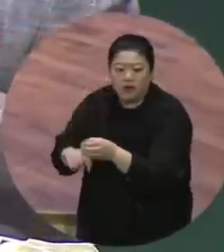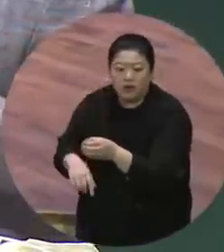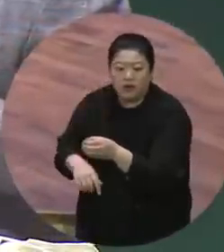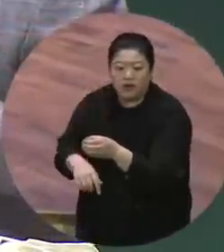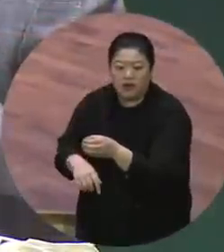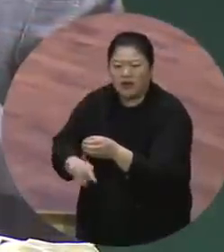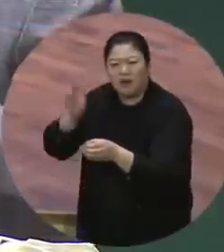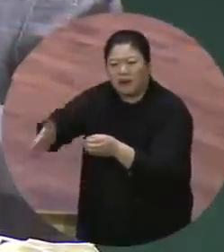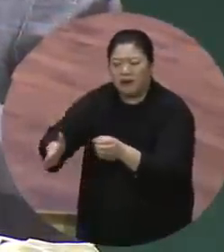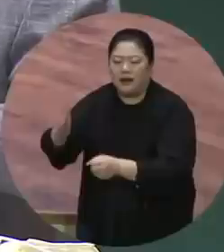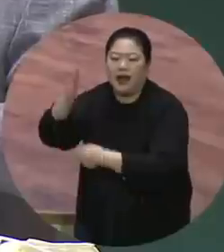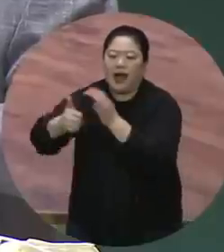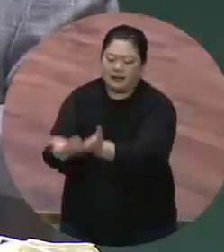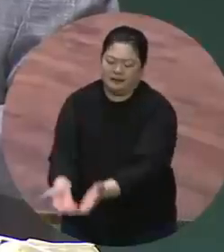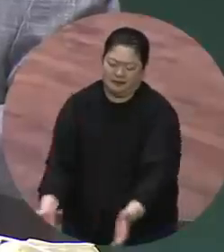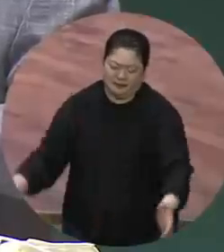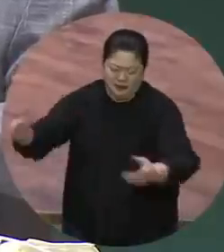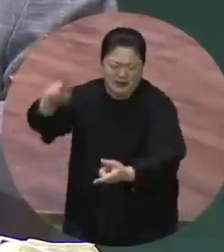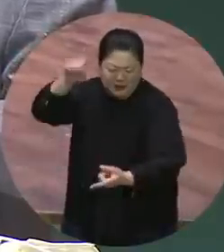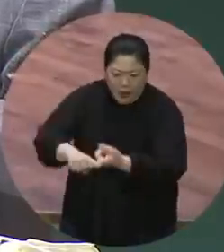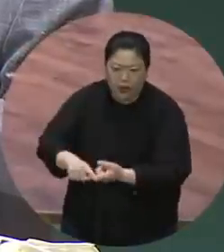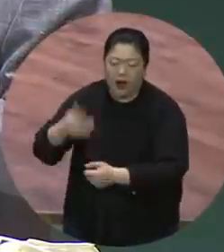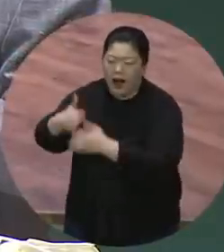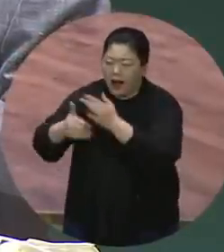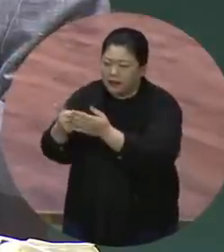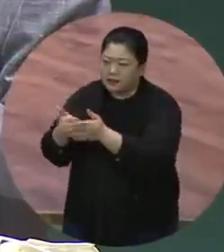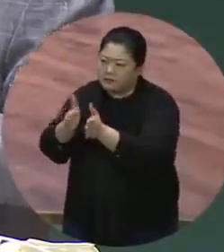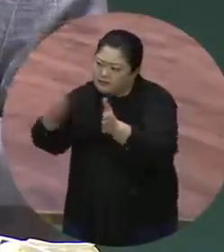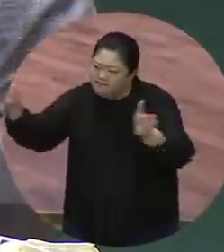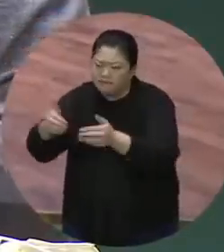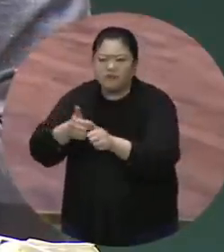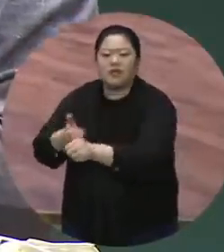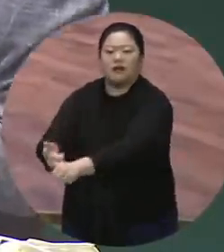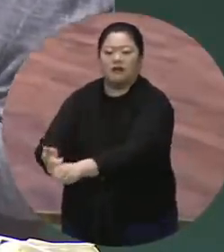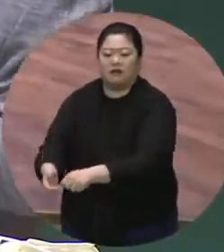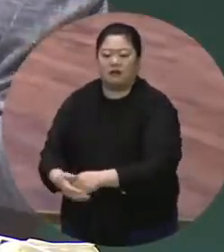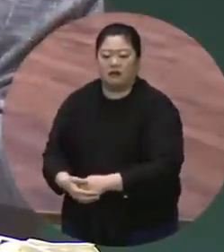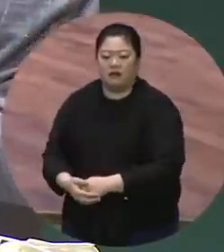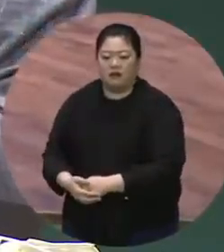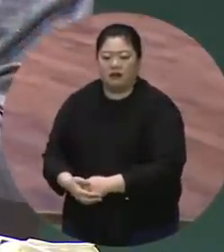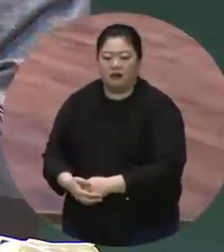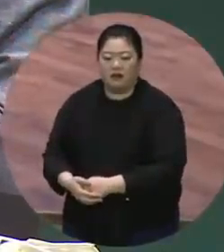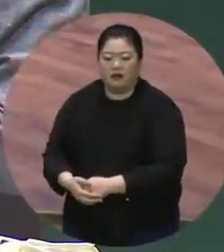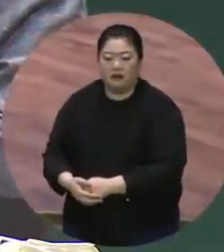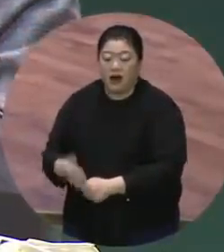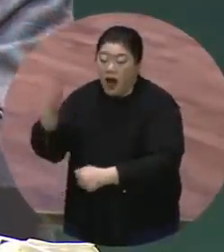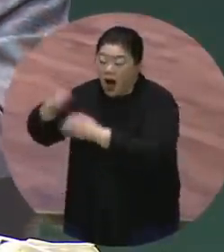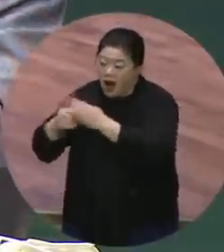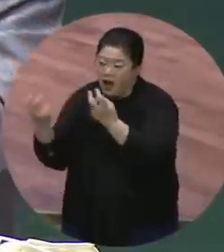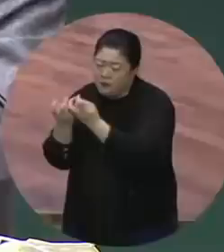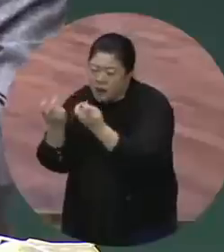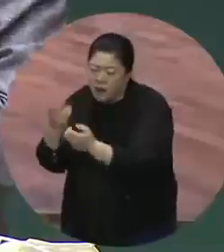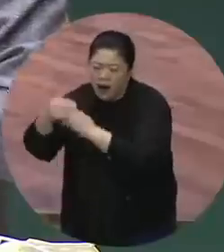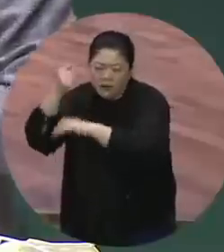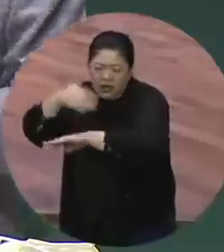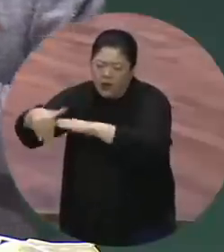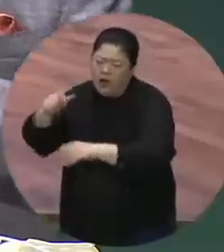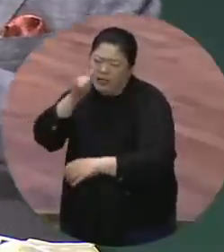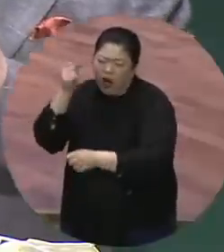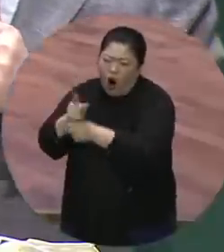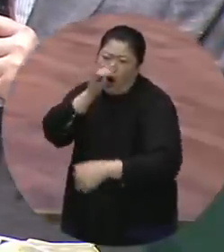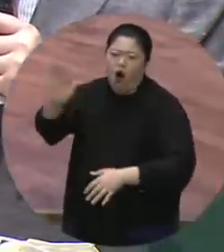바꿨기 때문에. 어제 자기 인격으로 할 수 없는 거 어떻게 내 인격으로 헌신합니까? 내 인격 어떻게 일을